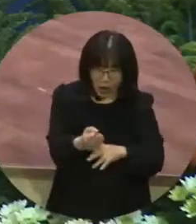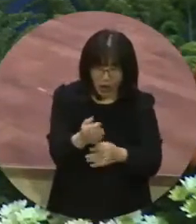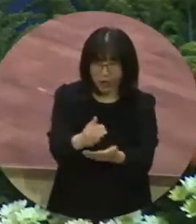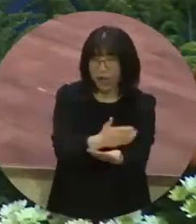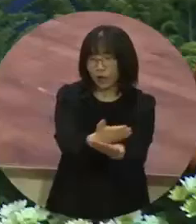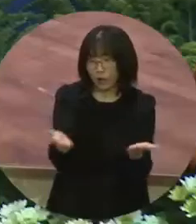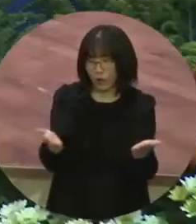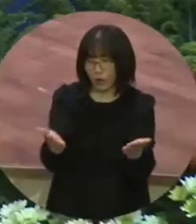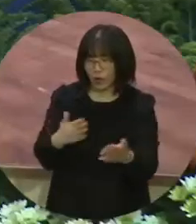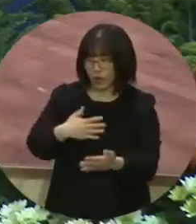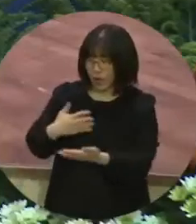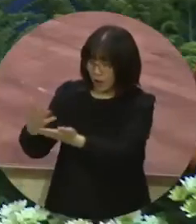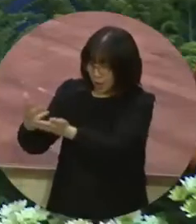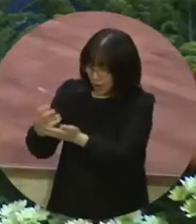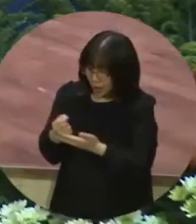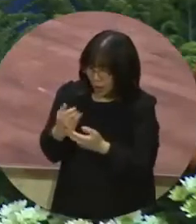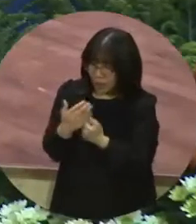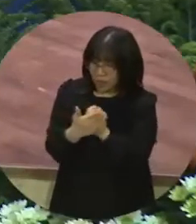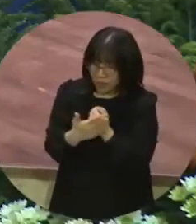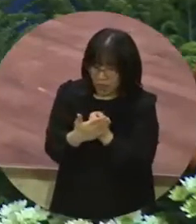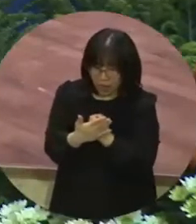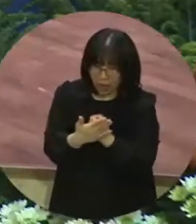되느냐? 받은 은혜가 없어.